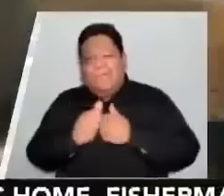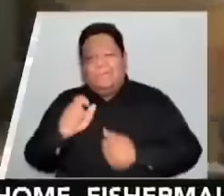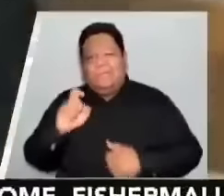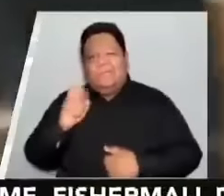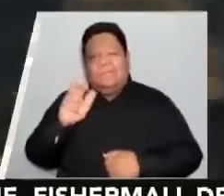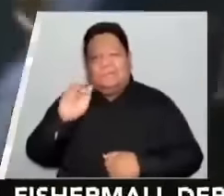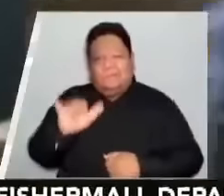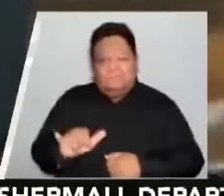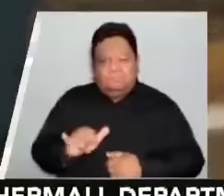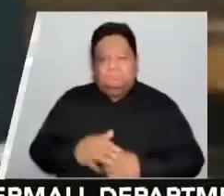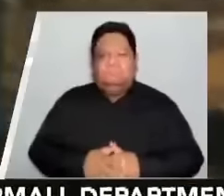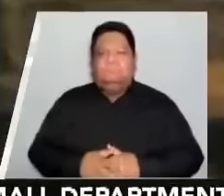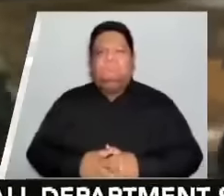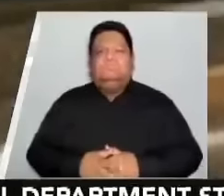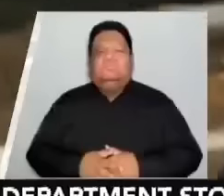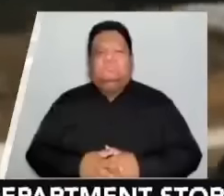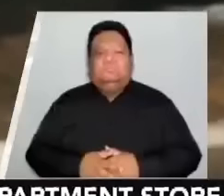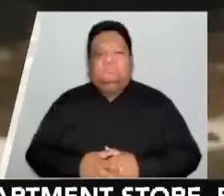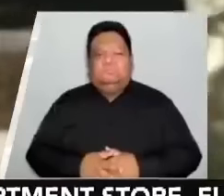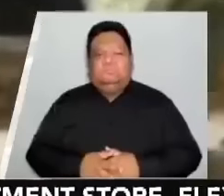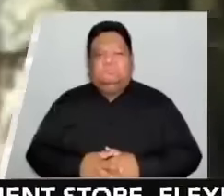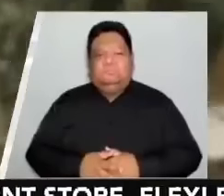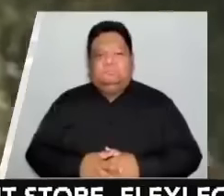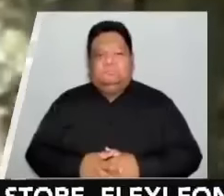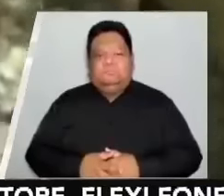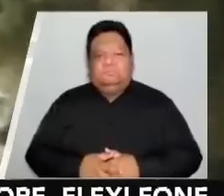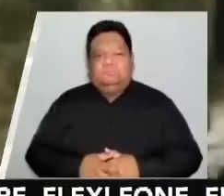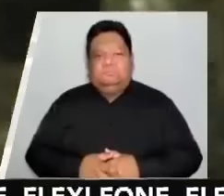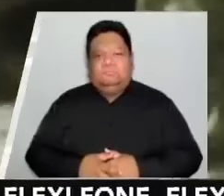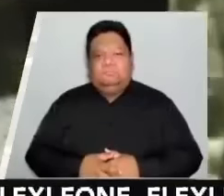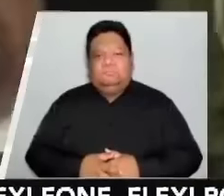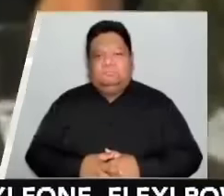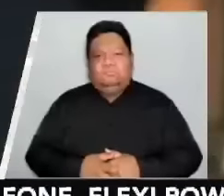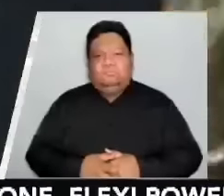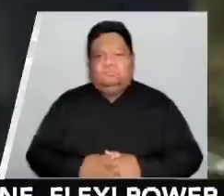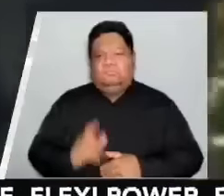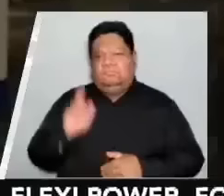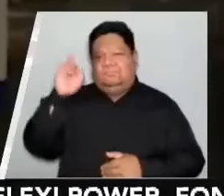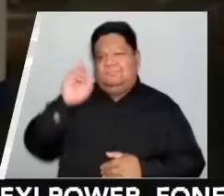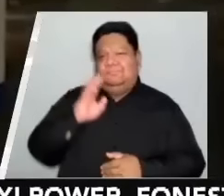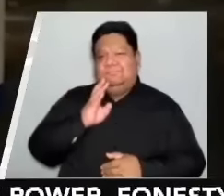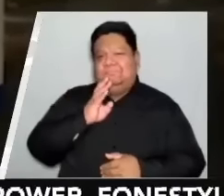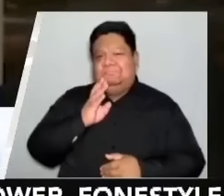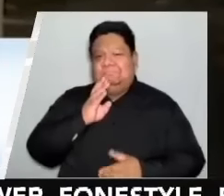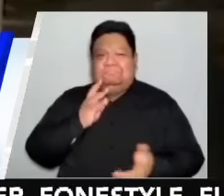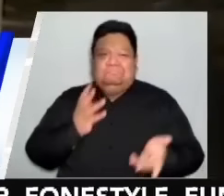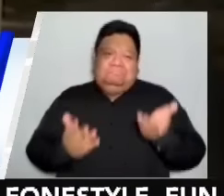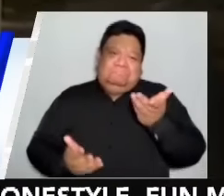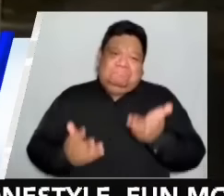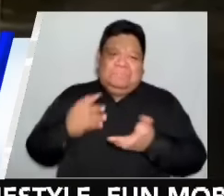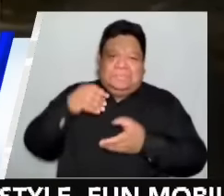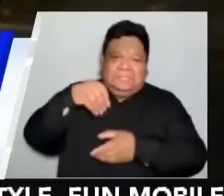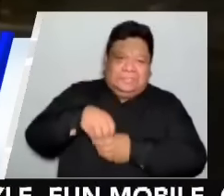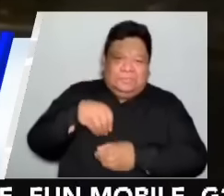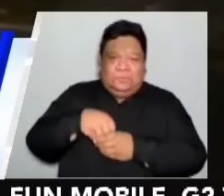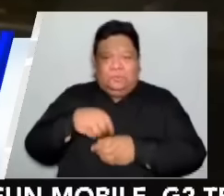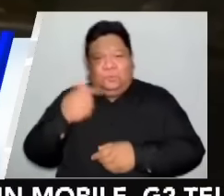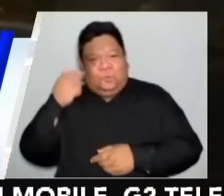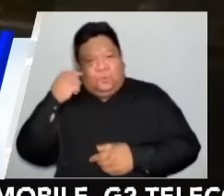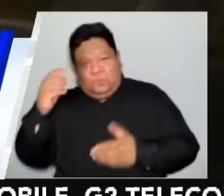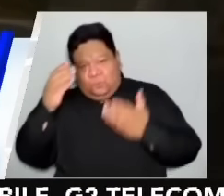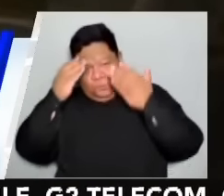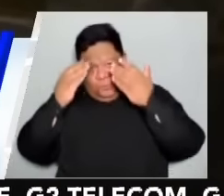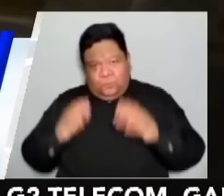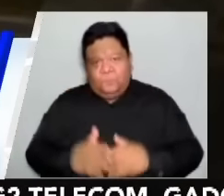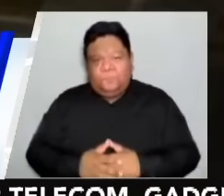taong hinahanap koit metal detector pag gold na ang hinahanap dito dumating na rin ang long range acoustic device